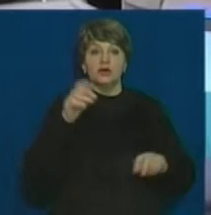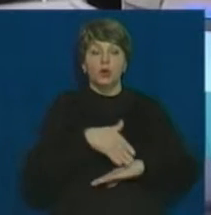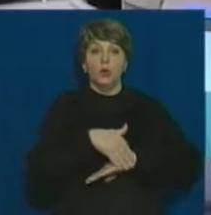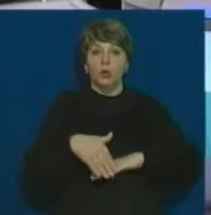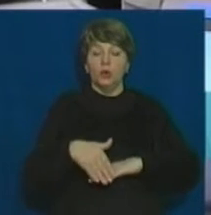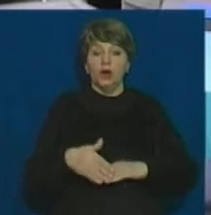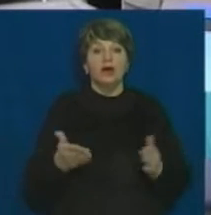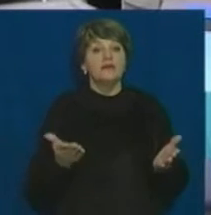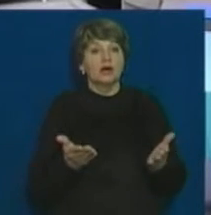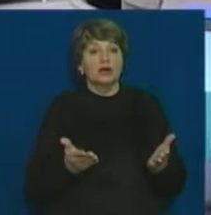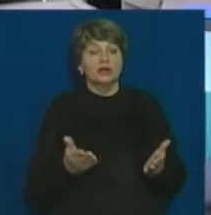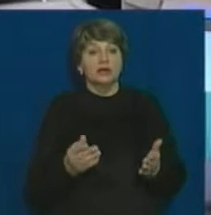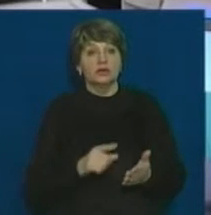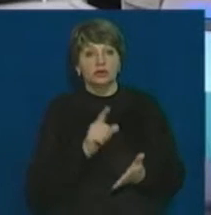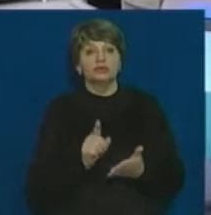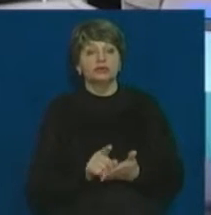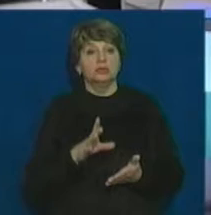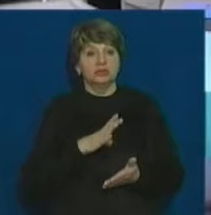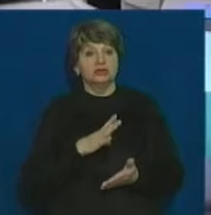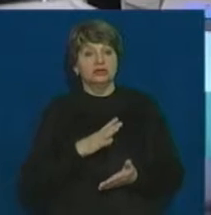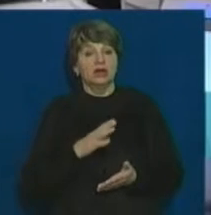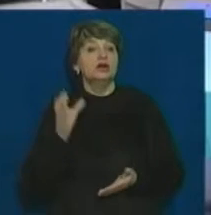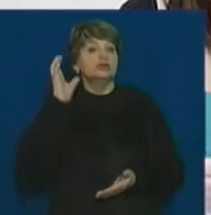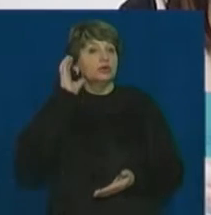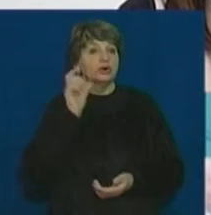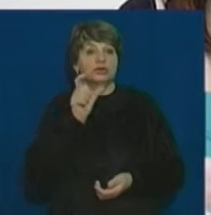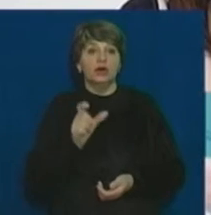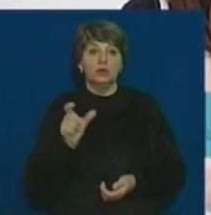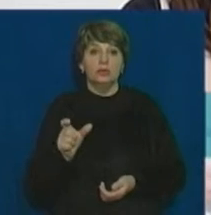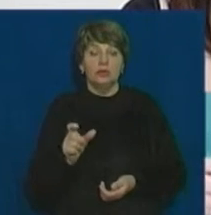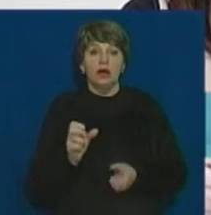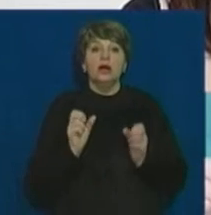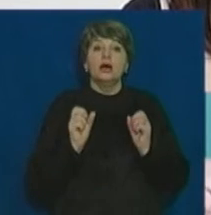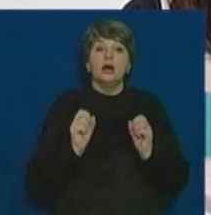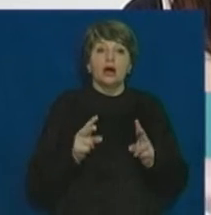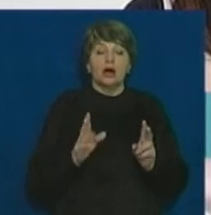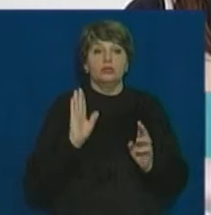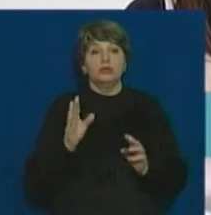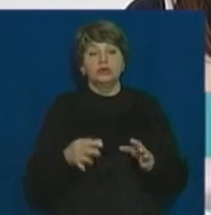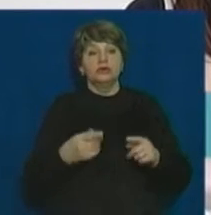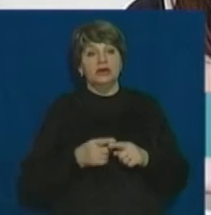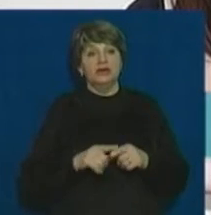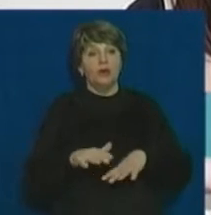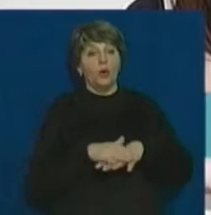випадках ці слухання мають принести певний вплив на рішення міської ради. Як у випадку буде громадських консультацій?